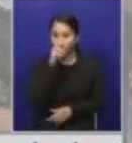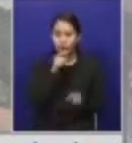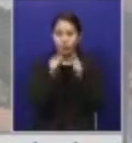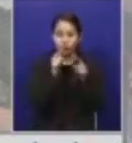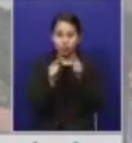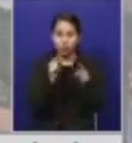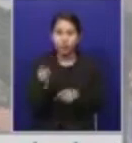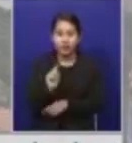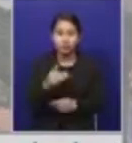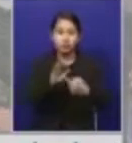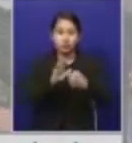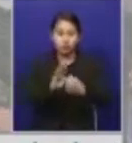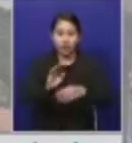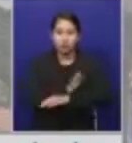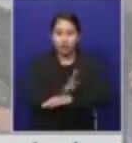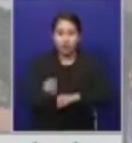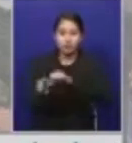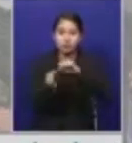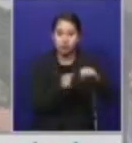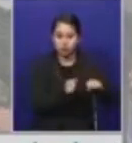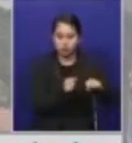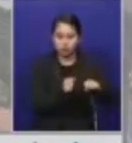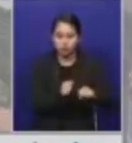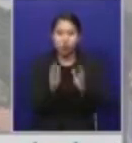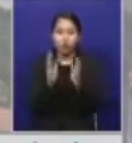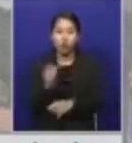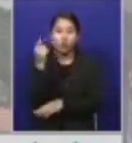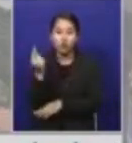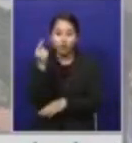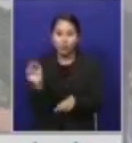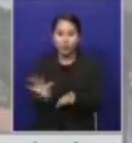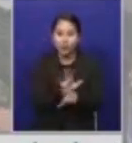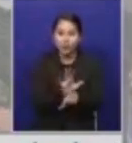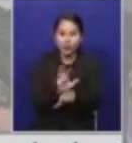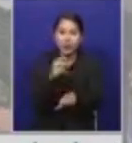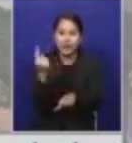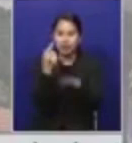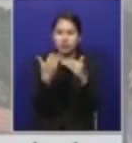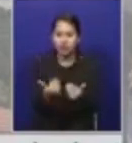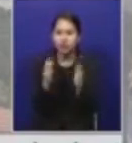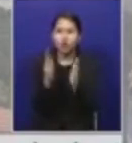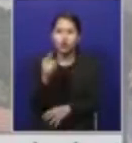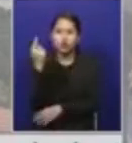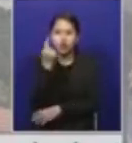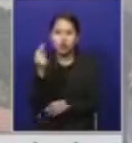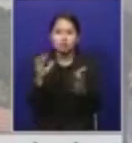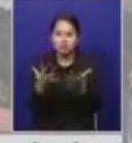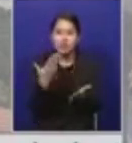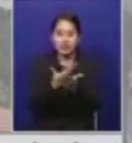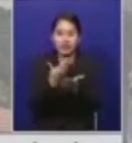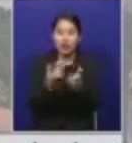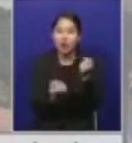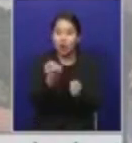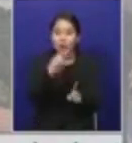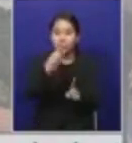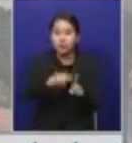อบการยกตัวอย่างผู้ประกอบการรถตู้รับนักท่องเที่ยวนะครับปัจจุบันนะครับไม่มีนักท่องเที่ยวเขาต้องผ่อนรถนะครับ